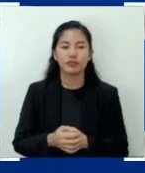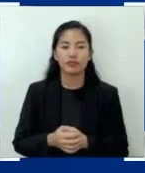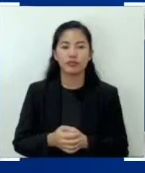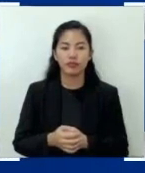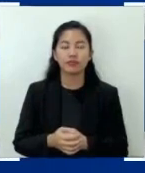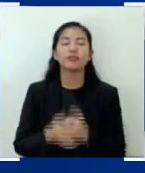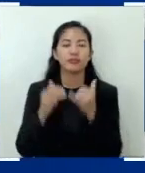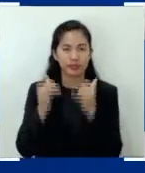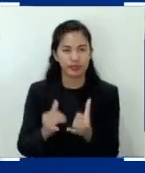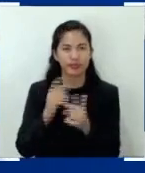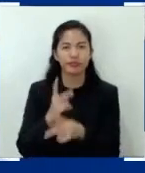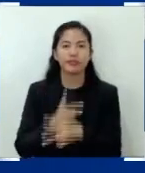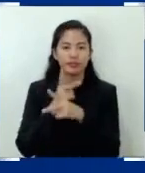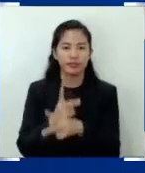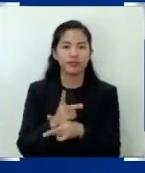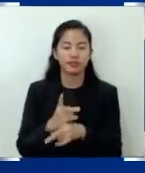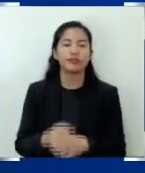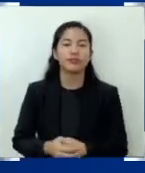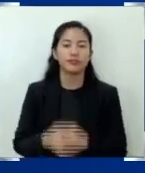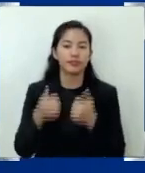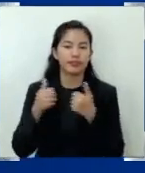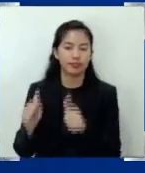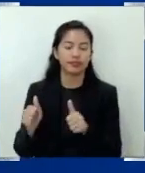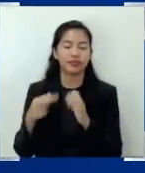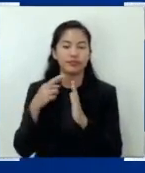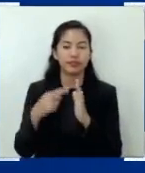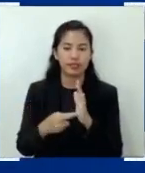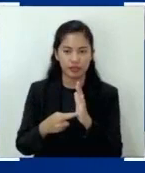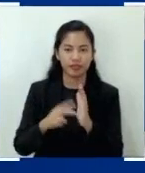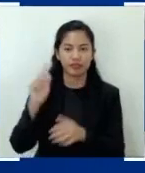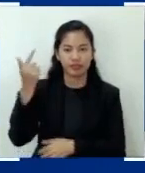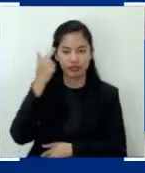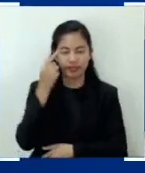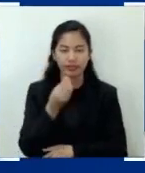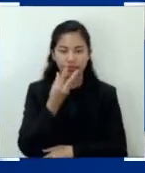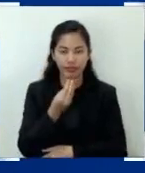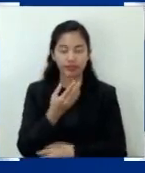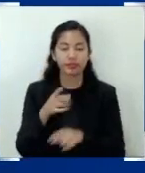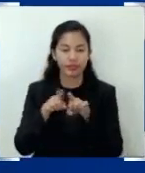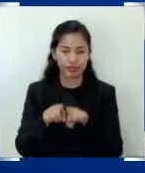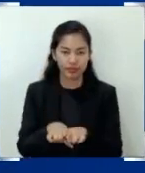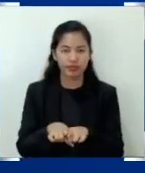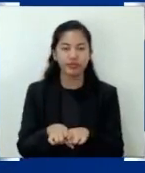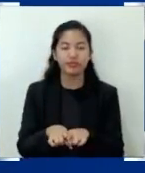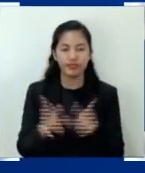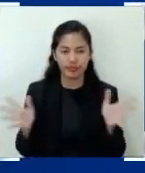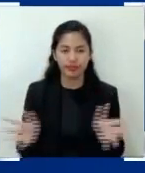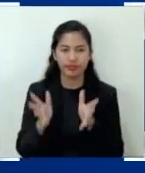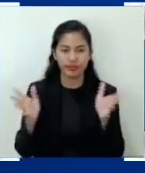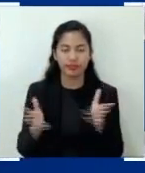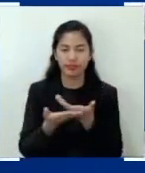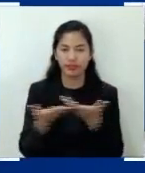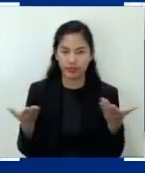at sumunod sa mga panuntunan ng Hong Kong. Nais ko rin sana nga samantalahin ang pagkakataong ito na hikayatin ang lahat ng Pilipino sa Hong Kong